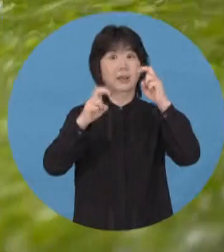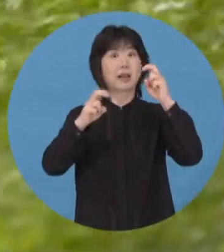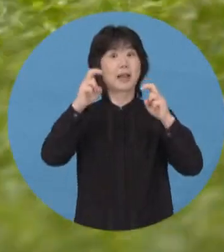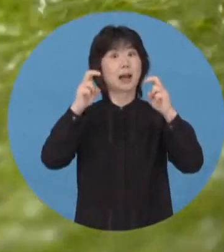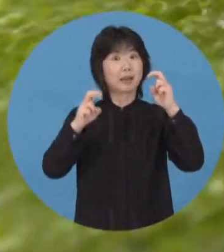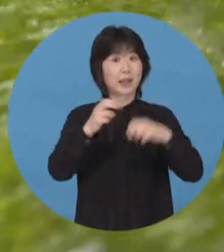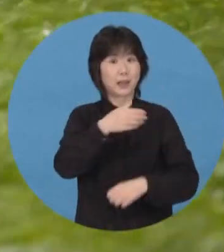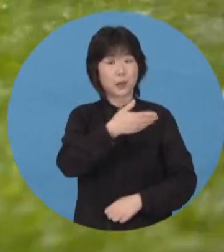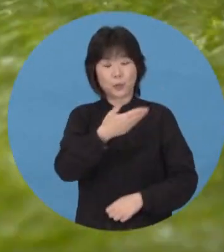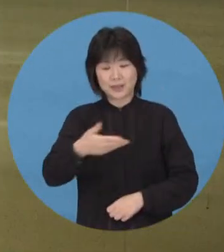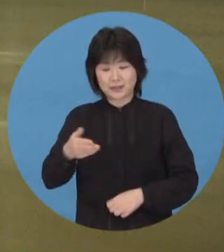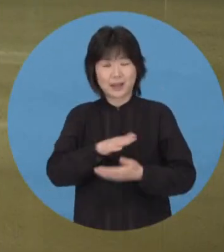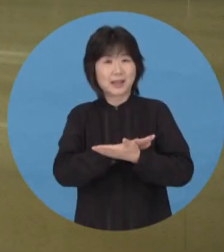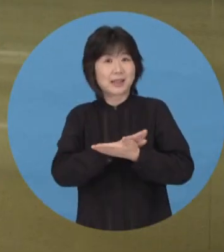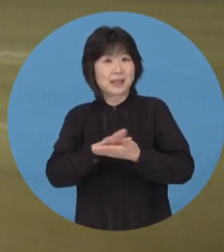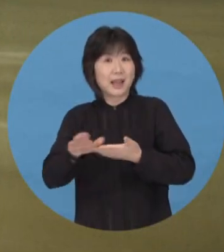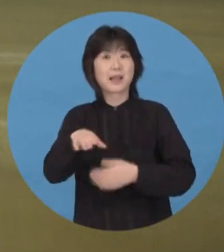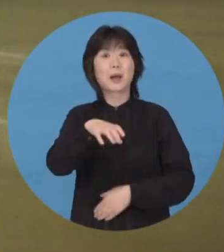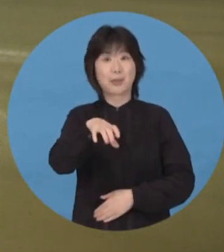があるからなんです。